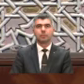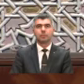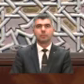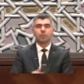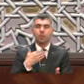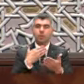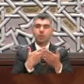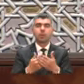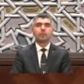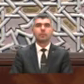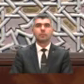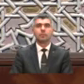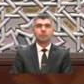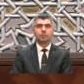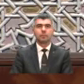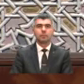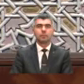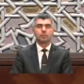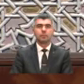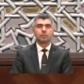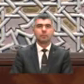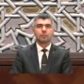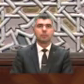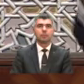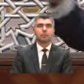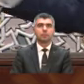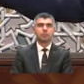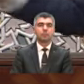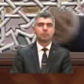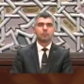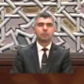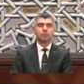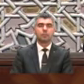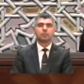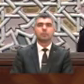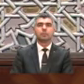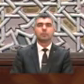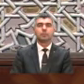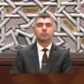شكرا. الى سب... نعم لا راك شوف شوف شوف فينو